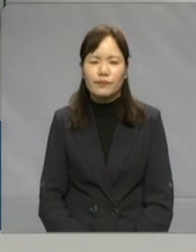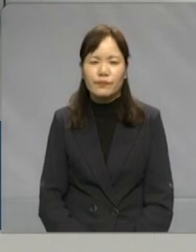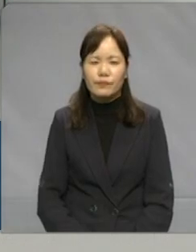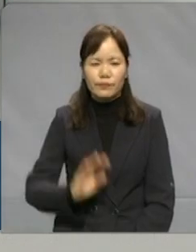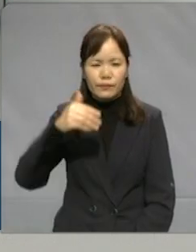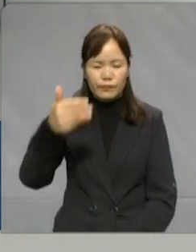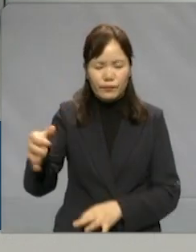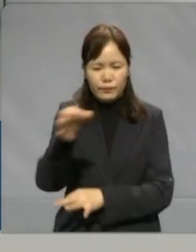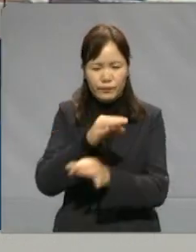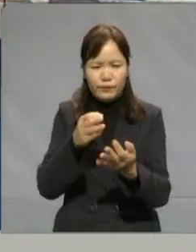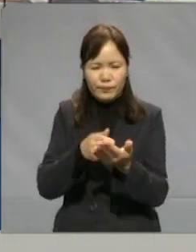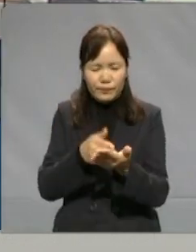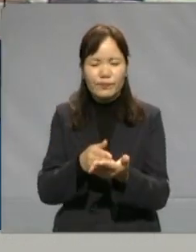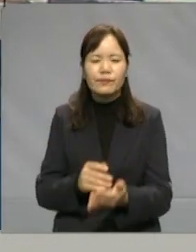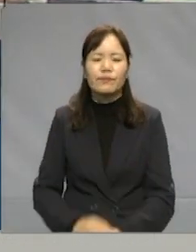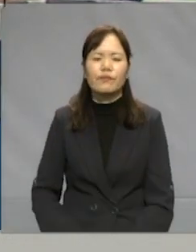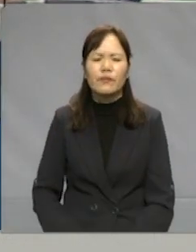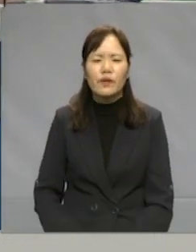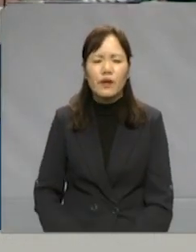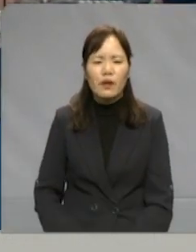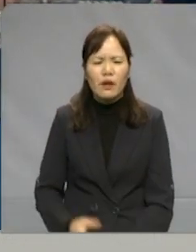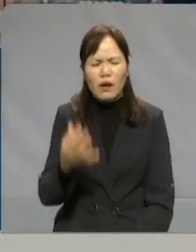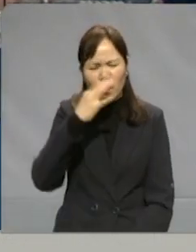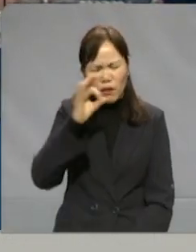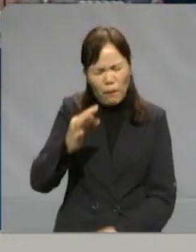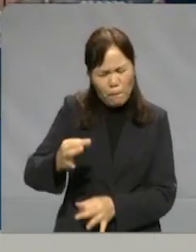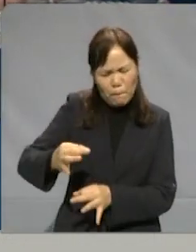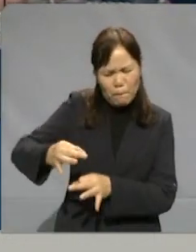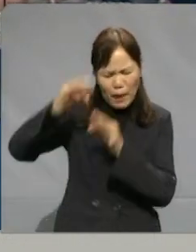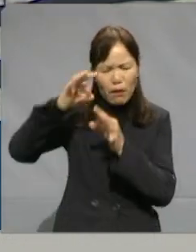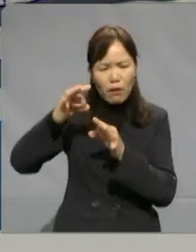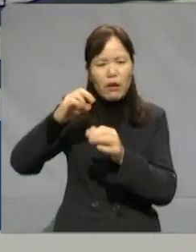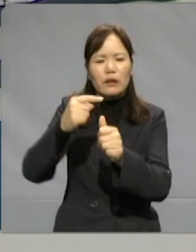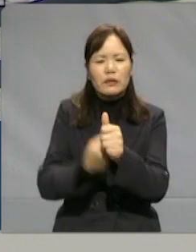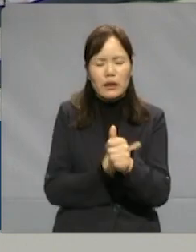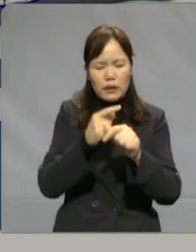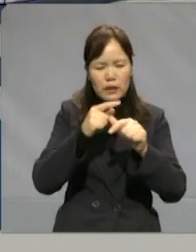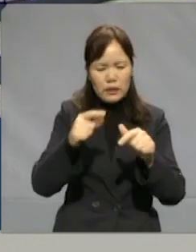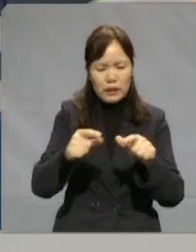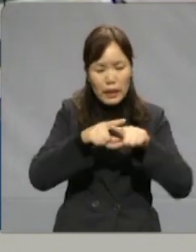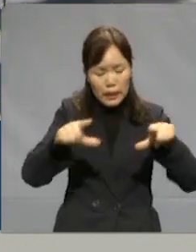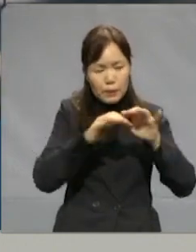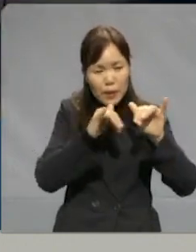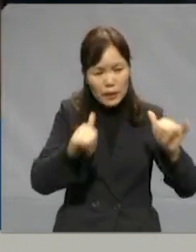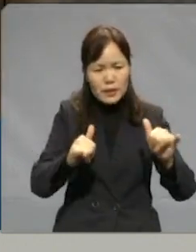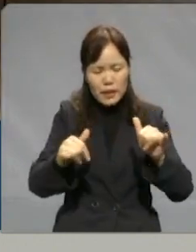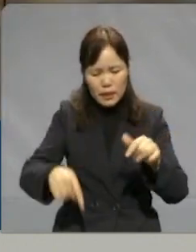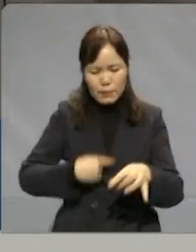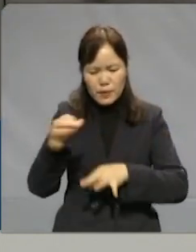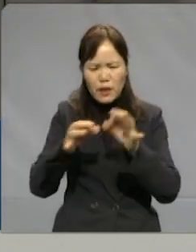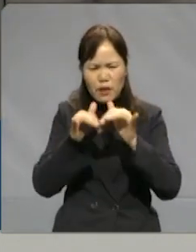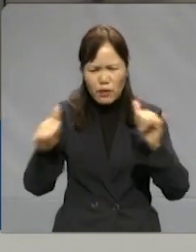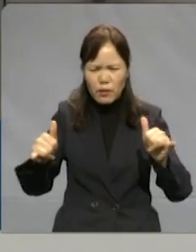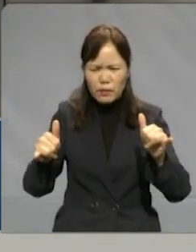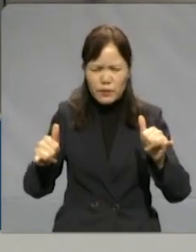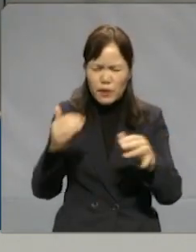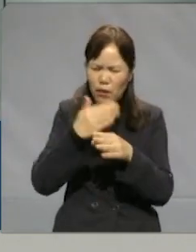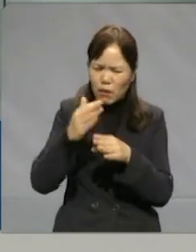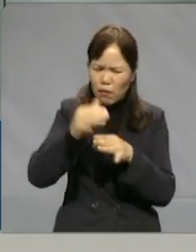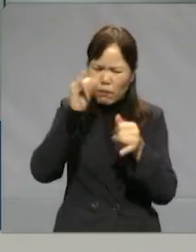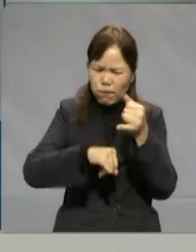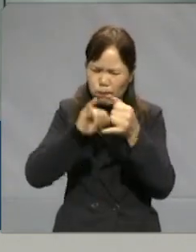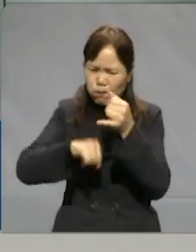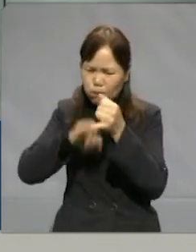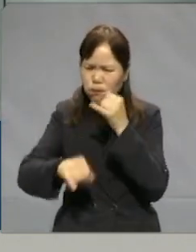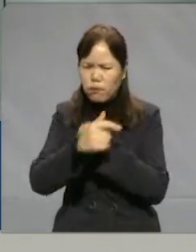다음은 경제 소식입니다 매서 고급리 한파를 맞은 서민과 자영업자의 저축은행 연체율이 계속 오르고 있습니다